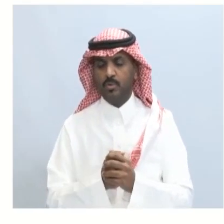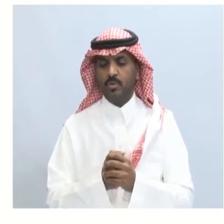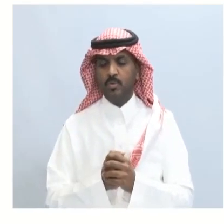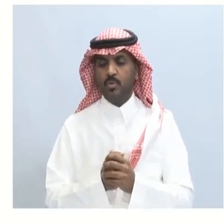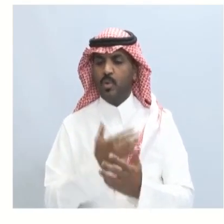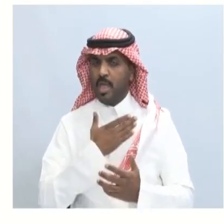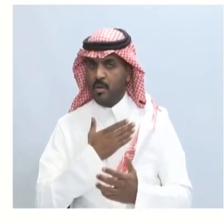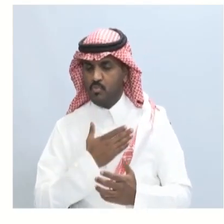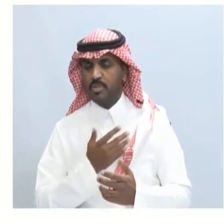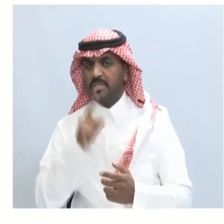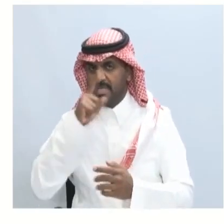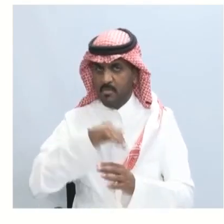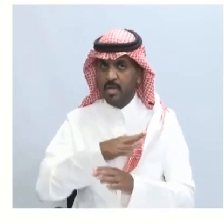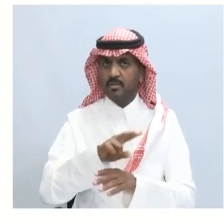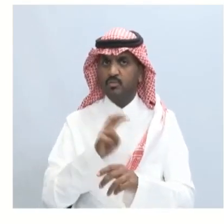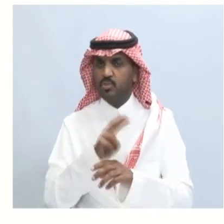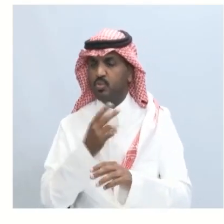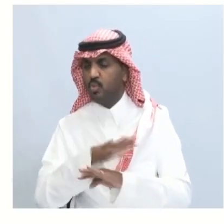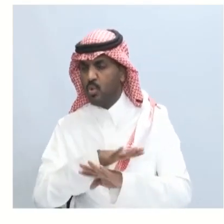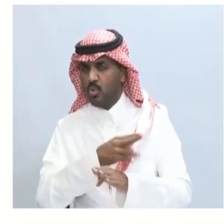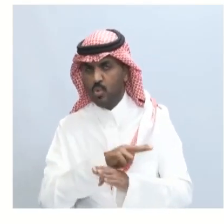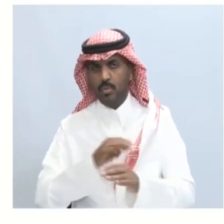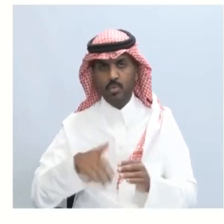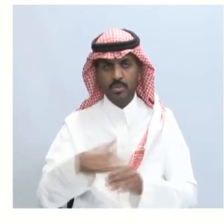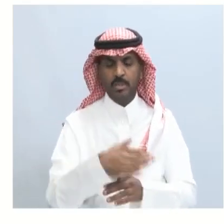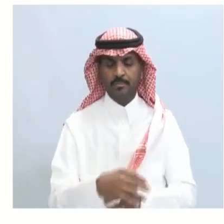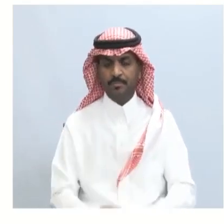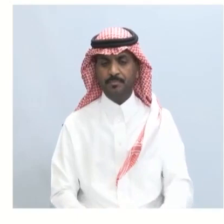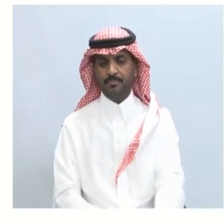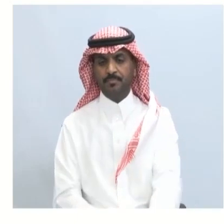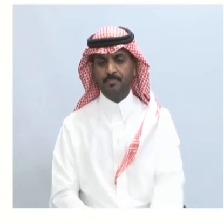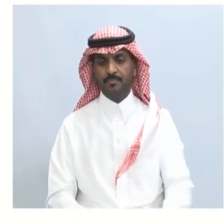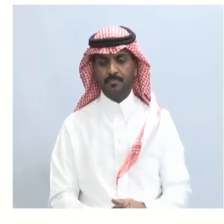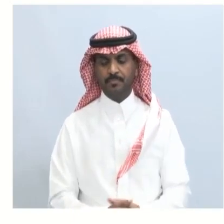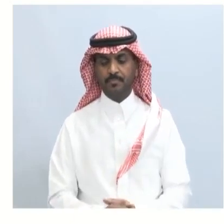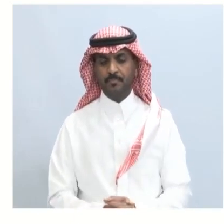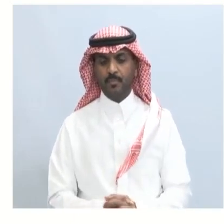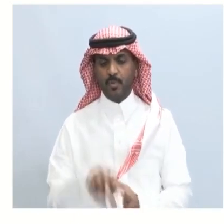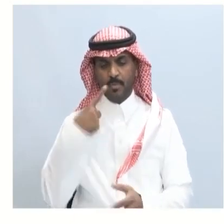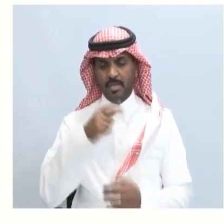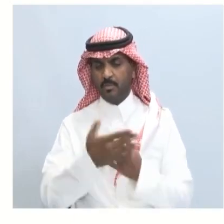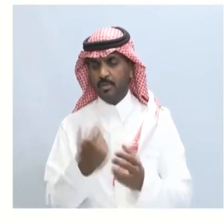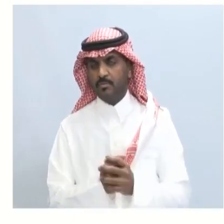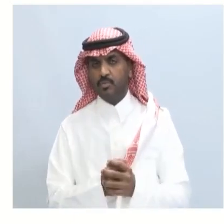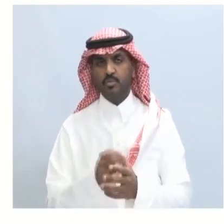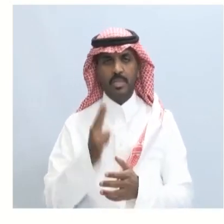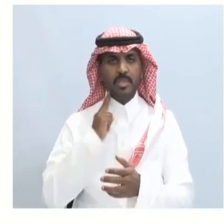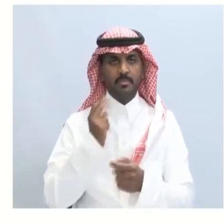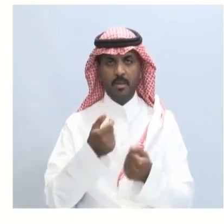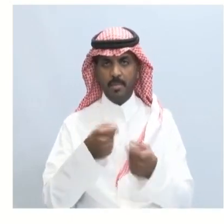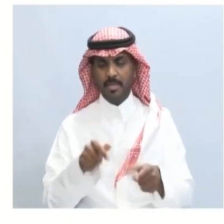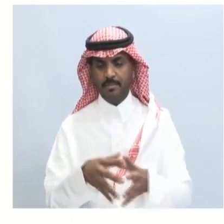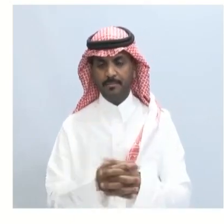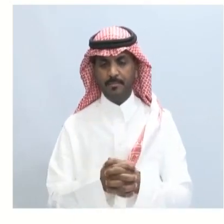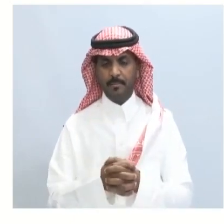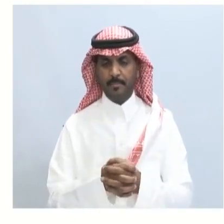وتحمل الالتزامات بوجه بوجه عام بينا قبل قليل ما المقصود بالذمه